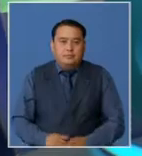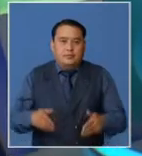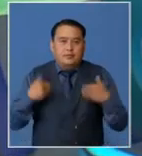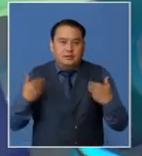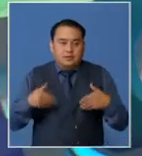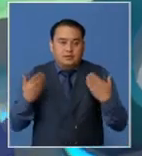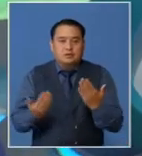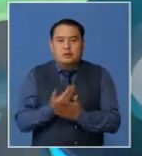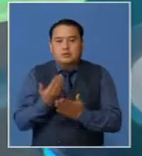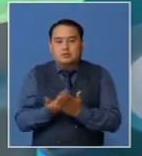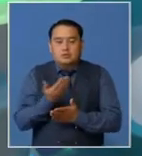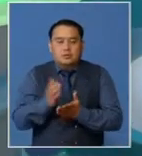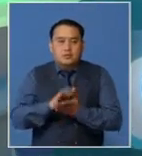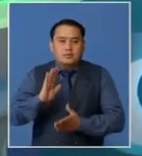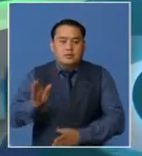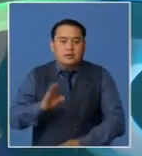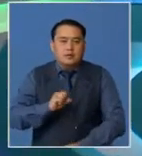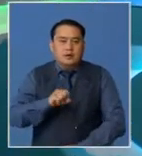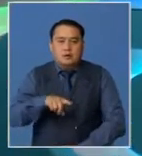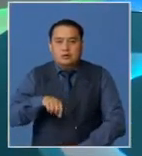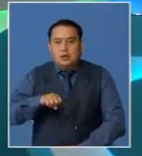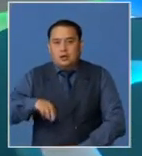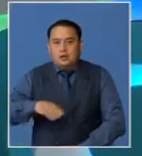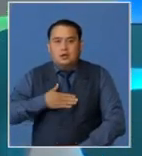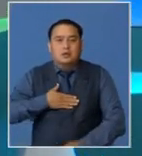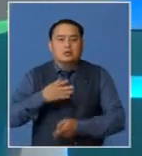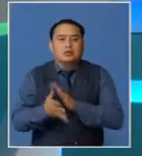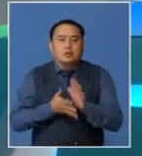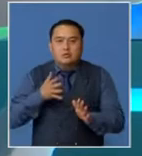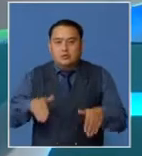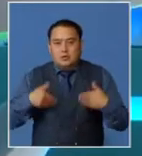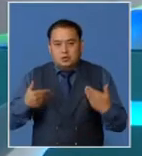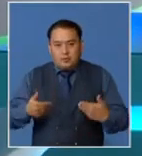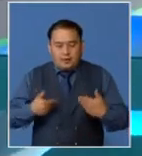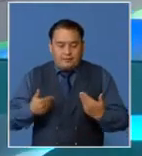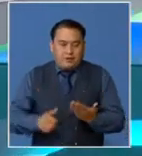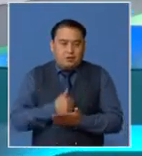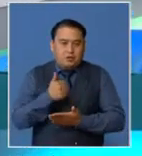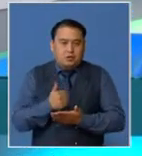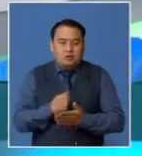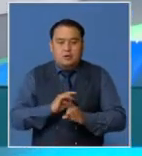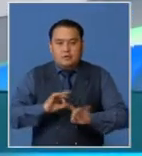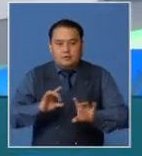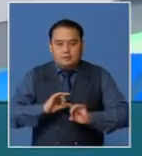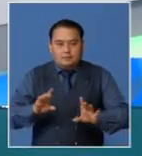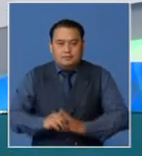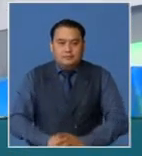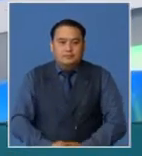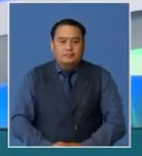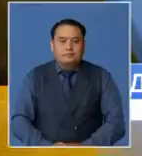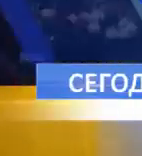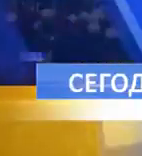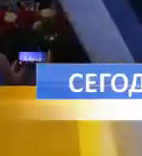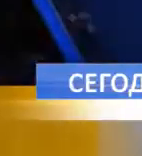Добрый вечер на телеканале ЖТСУ. Время новостей. С вами Азат Жумаханов и сурдоперевод Марата Жумабекова. Смотрите сегодня.